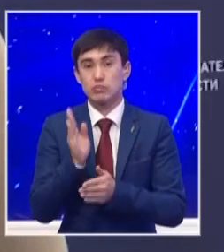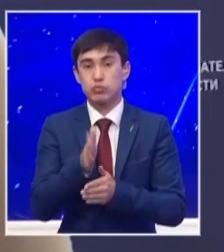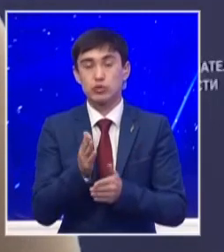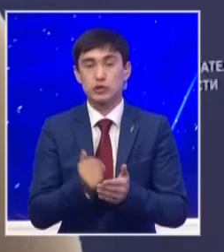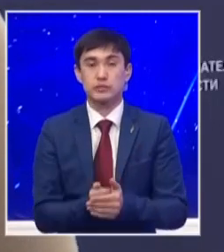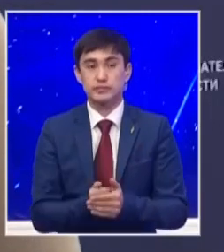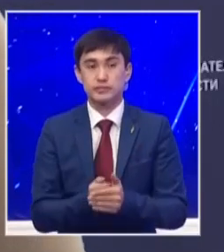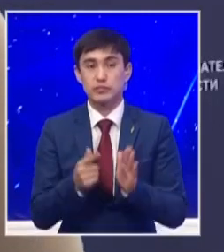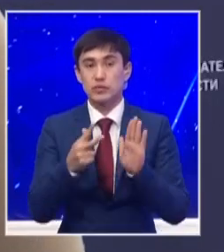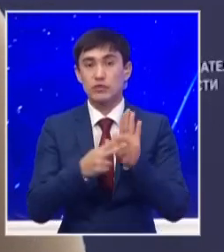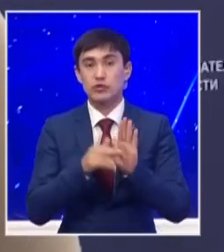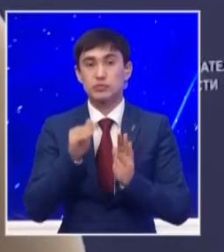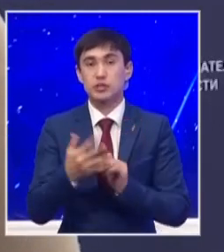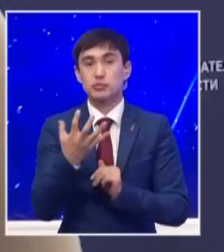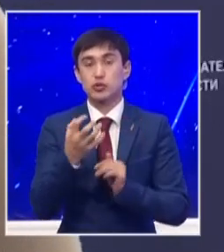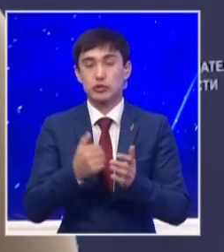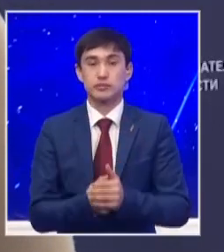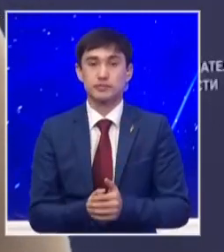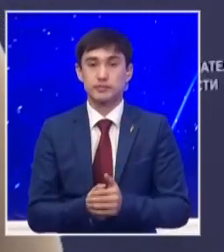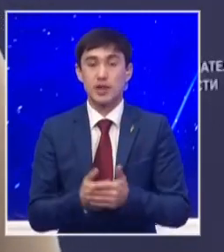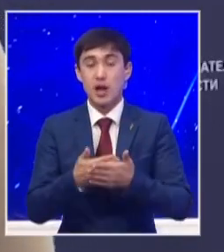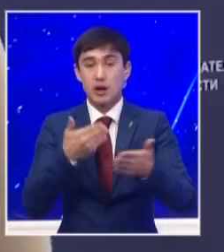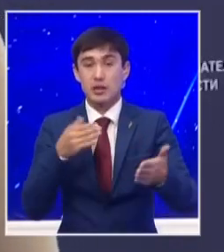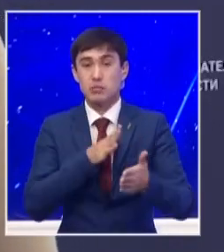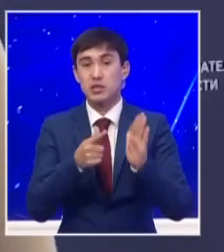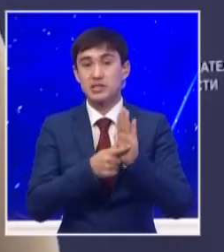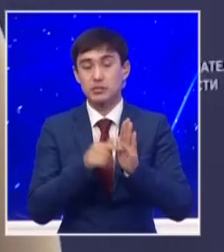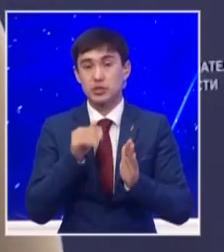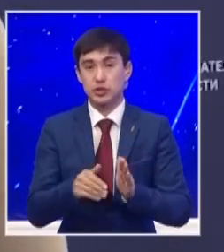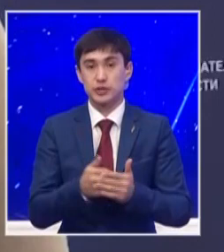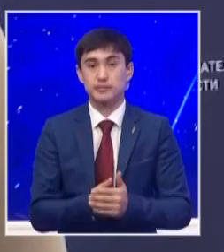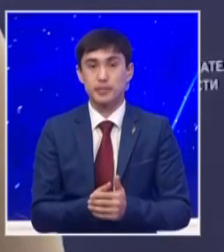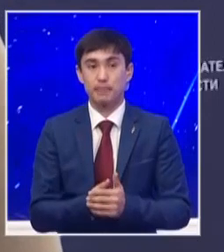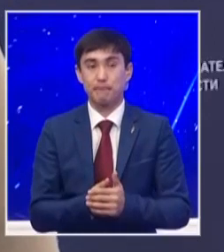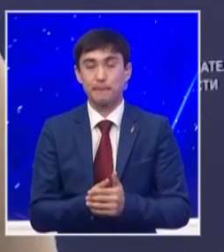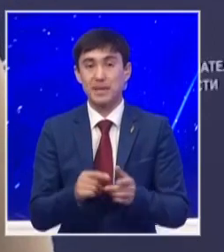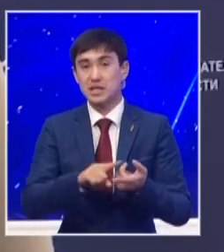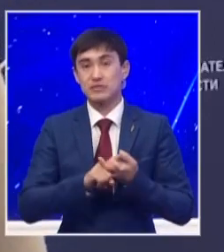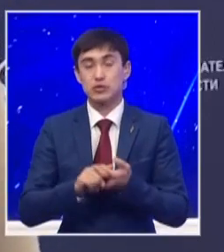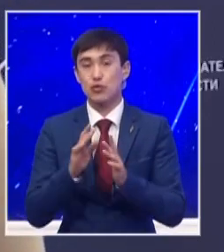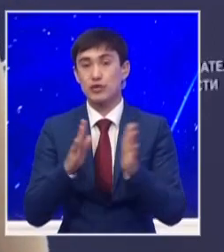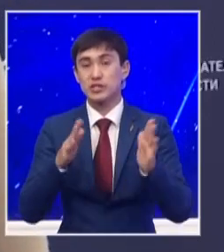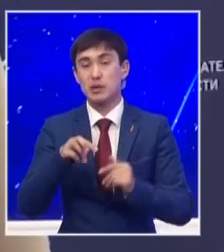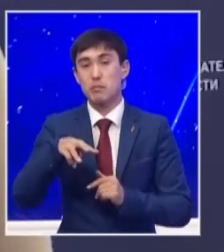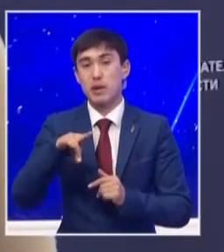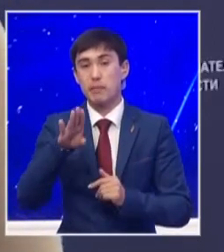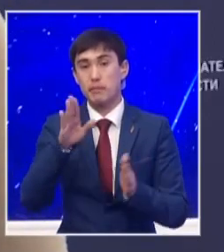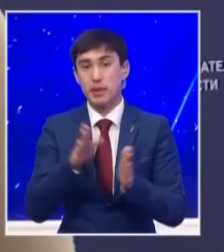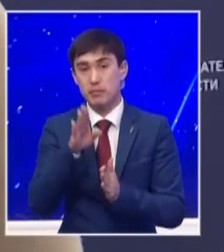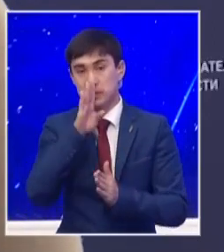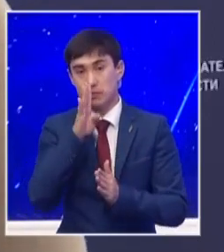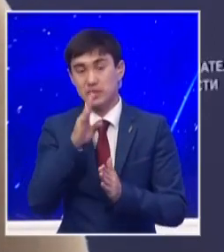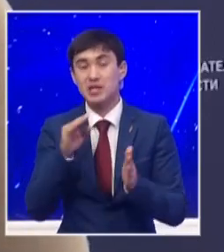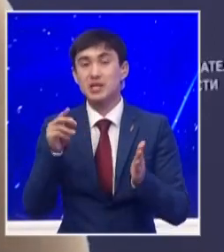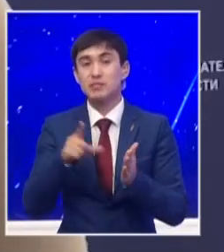составлять 8500 ранее было 7000 то есть в связи с увеличением минимальной заработной платы и